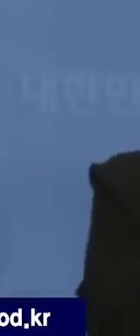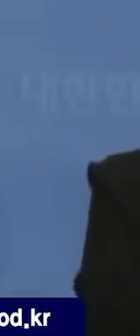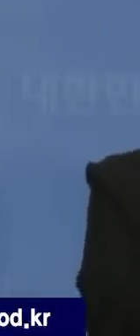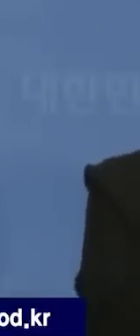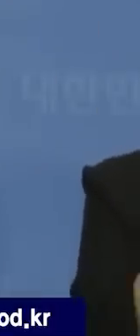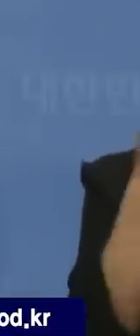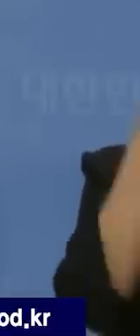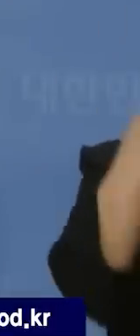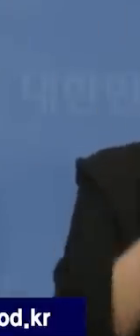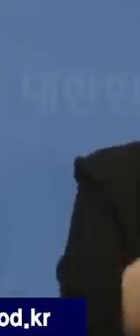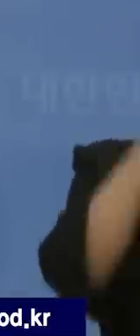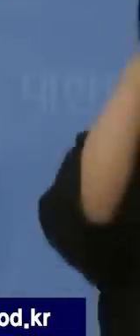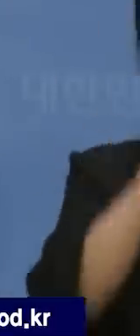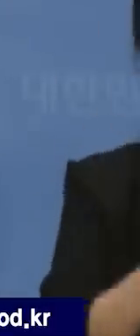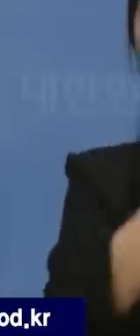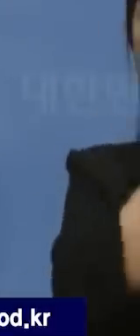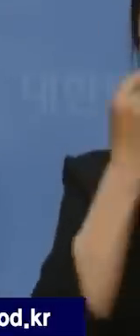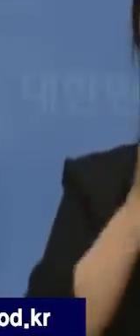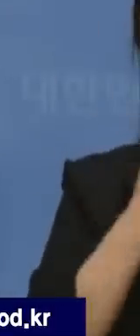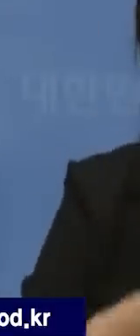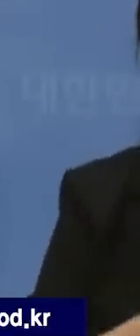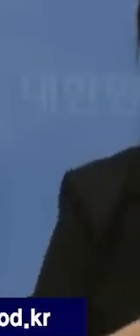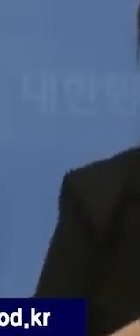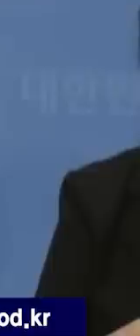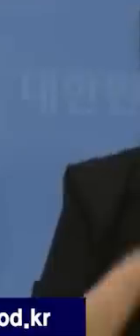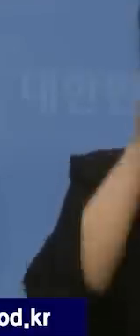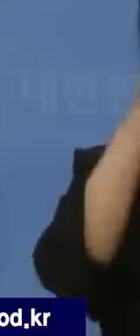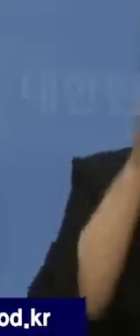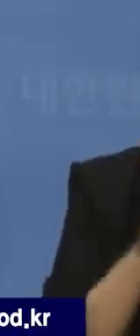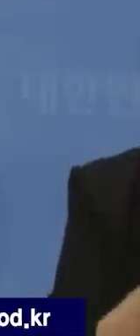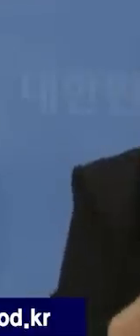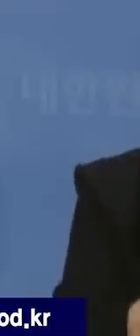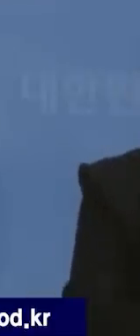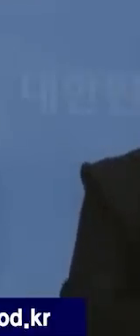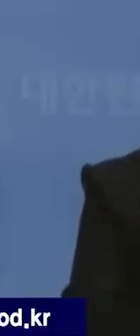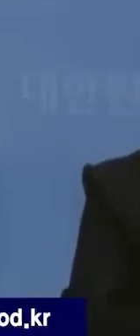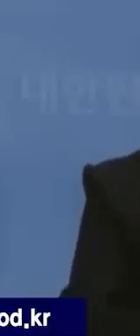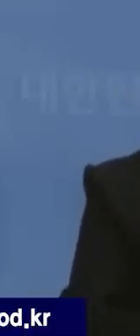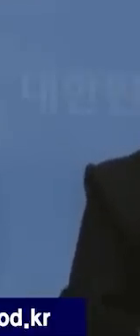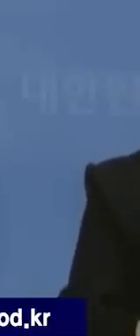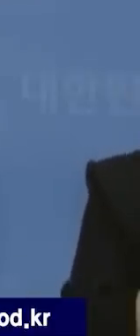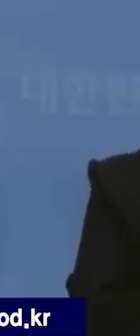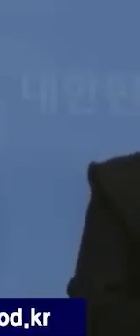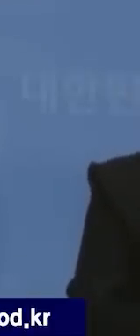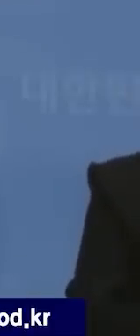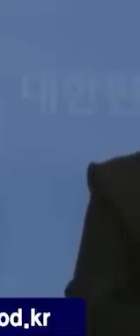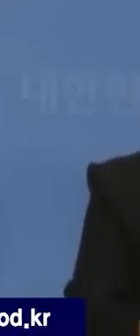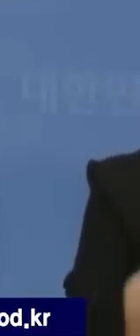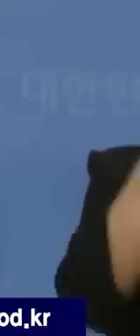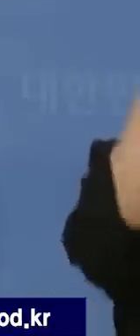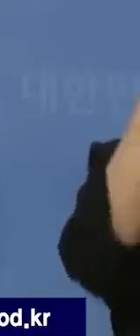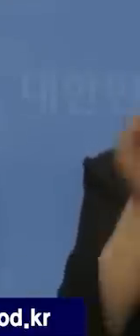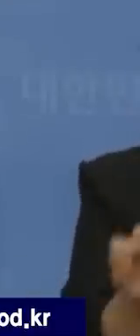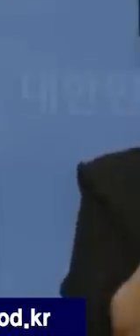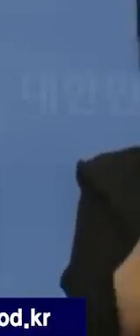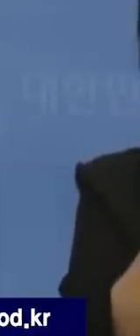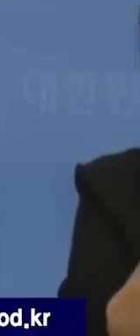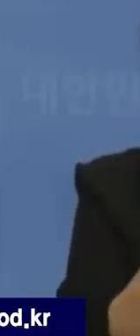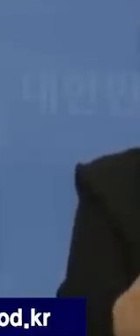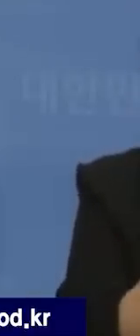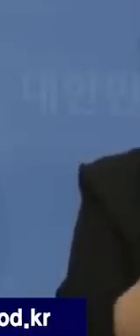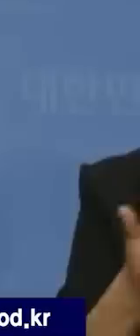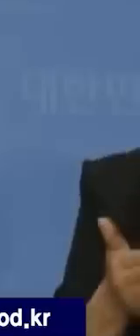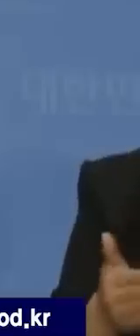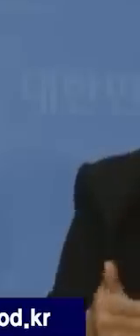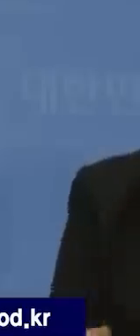수사 과정에서 확인한 이동관 홍보수석의 실력과 기술을 떠올리니 윤석열